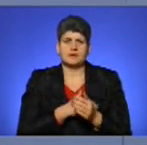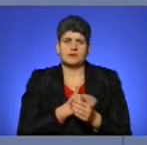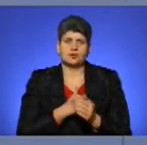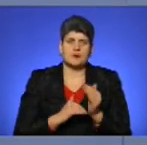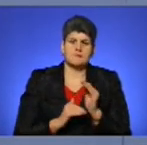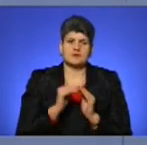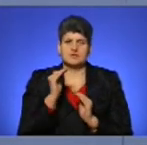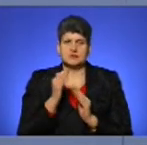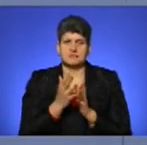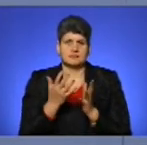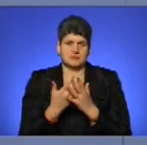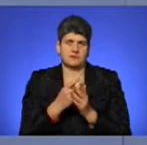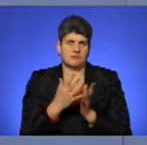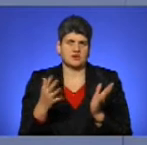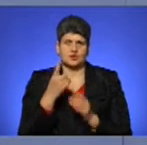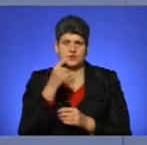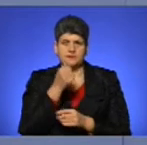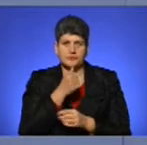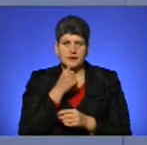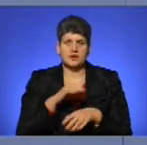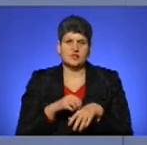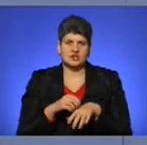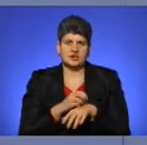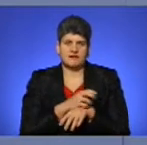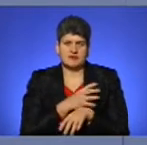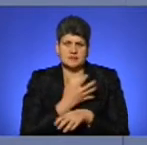температури більше місяця, шкірні прояви,